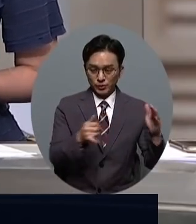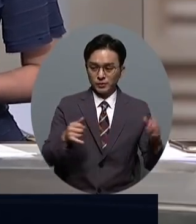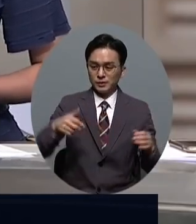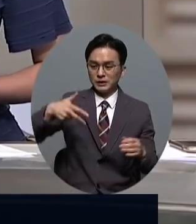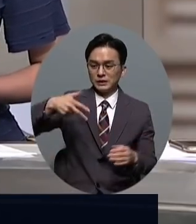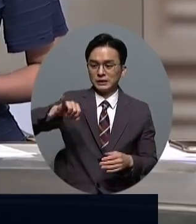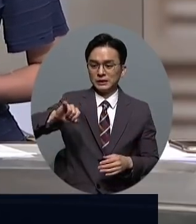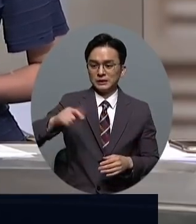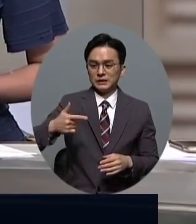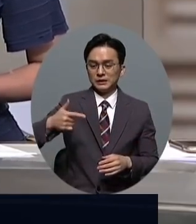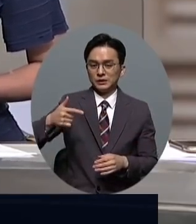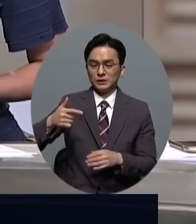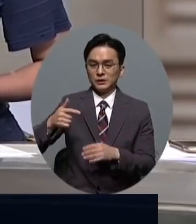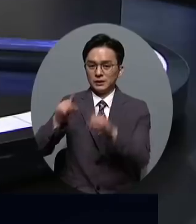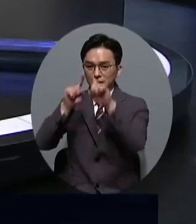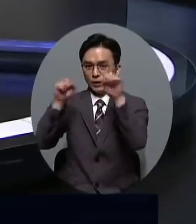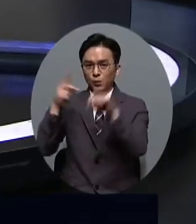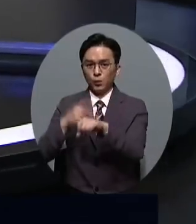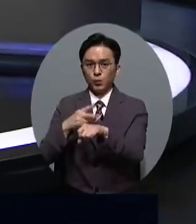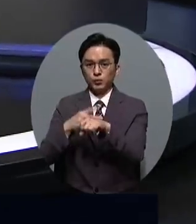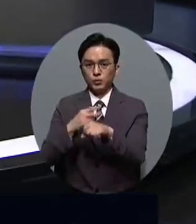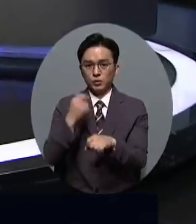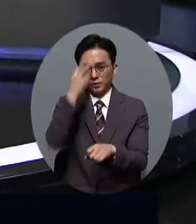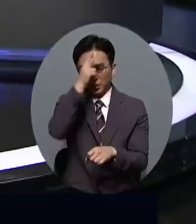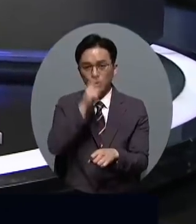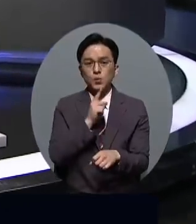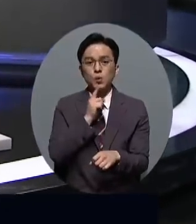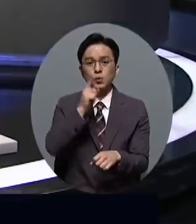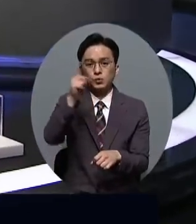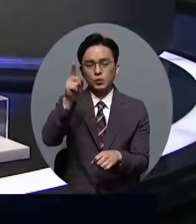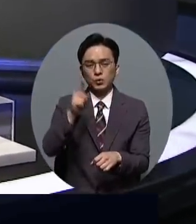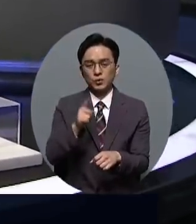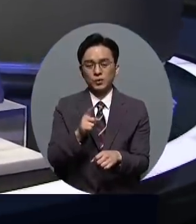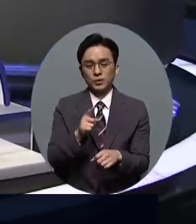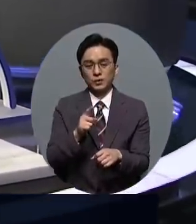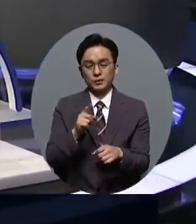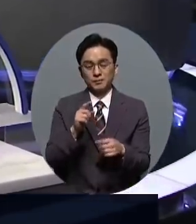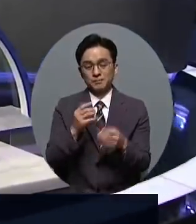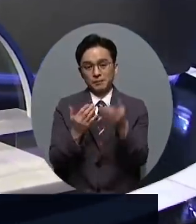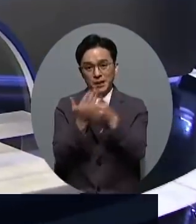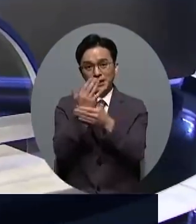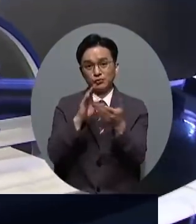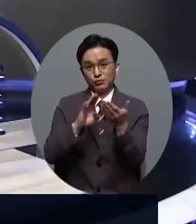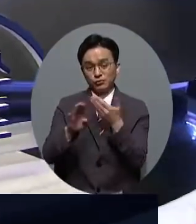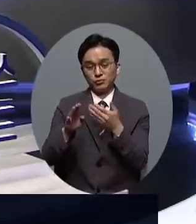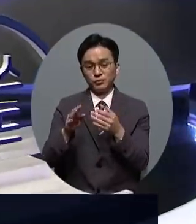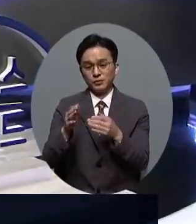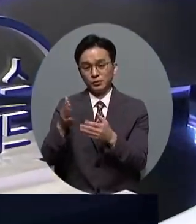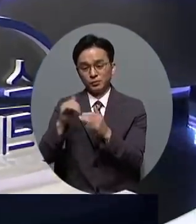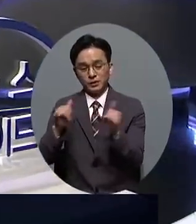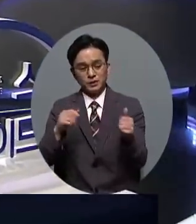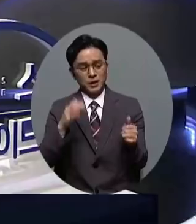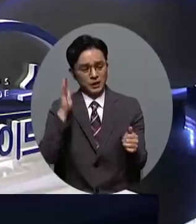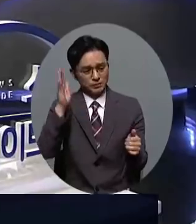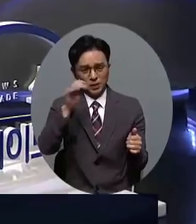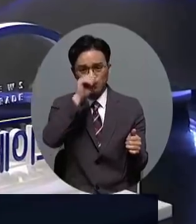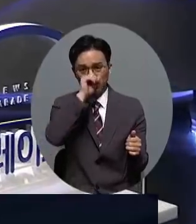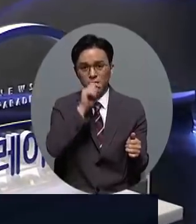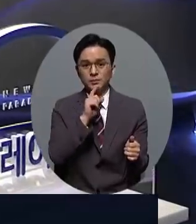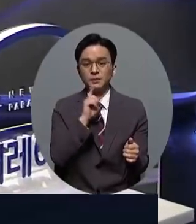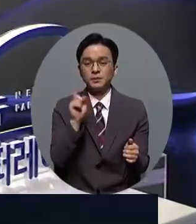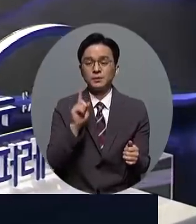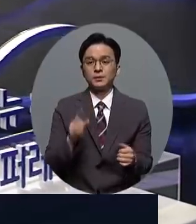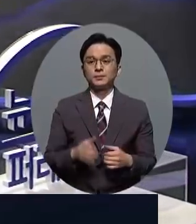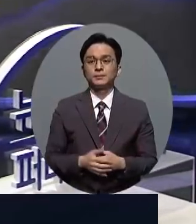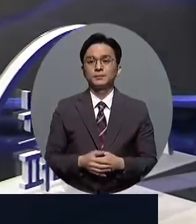진정 교수를 고소하지 하는 것은 옳지 않다 이런 의견이 나오기도 했다. 했는데. 네, 맞습니다. 보시나요? 이진석